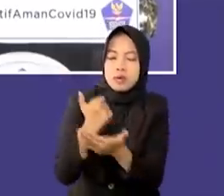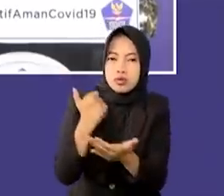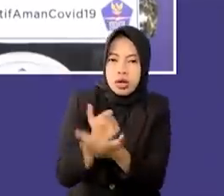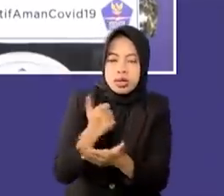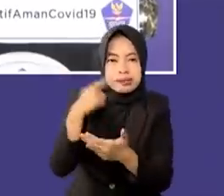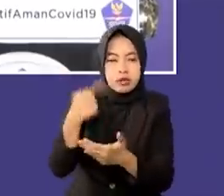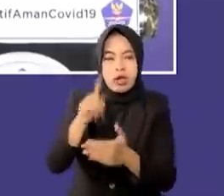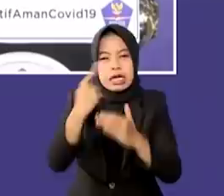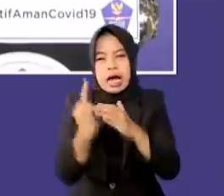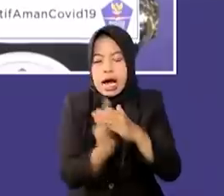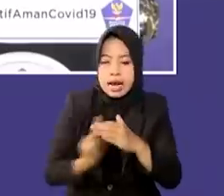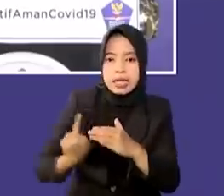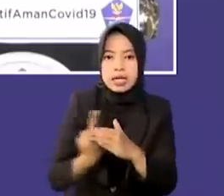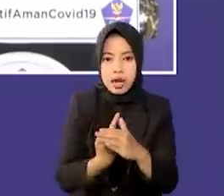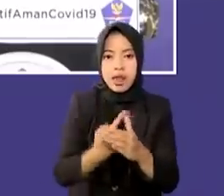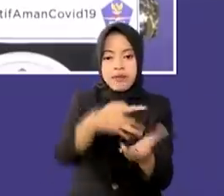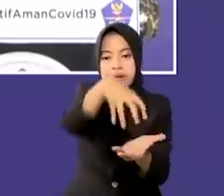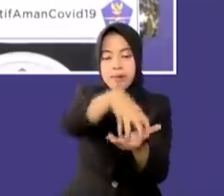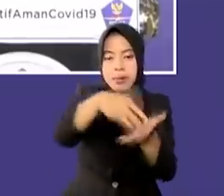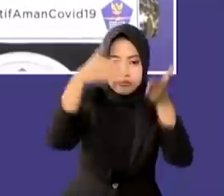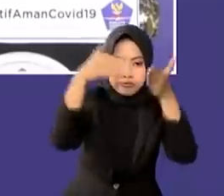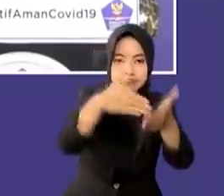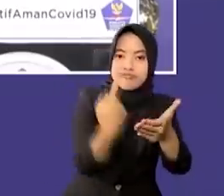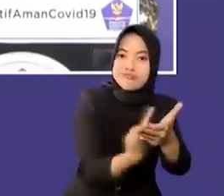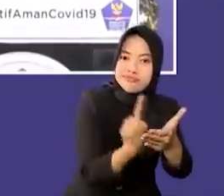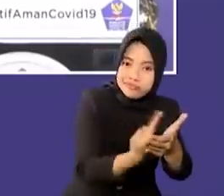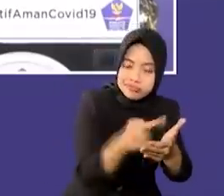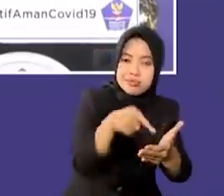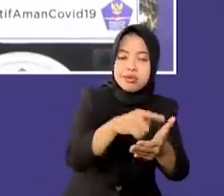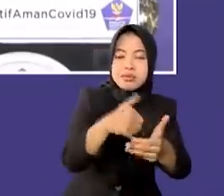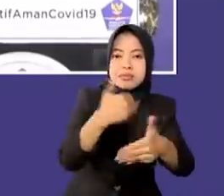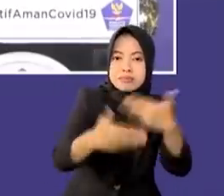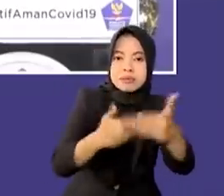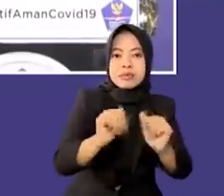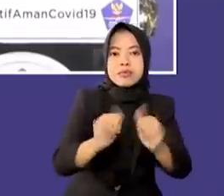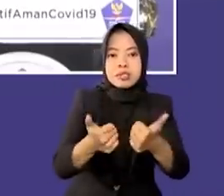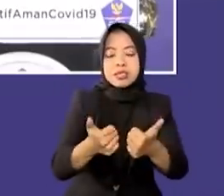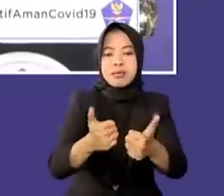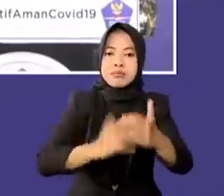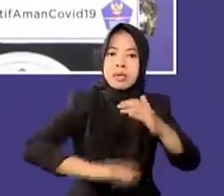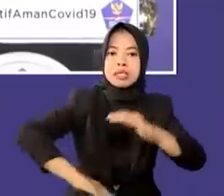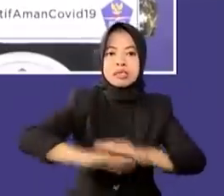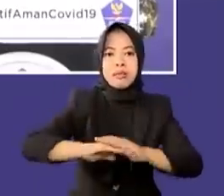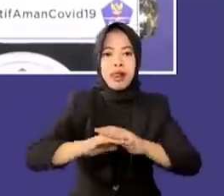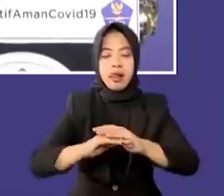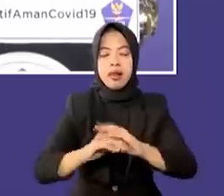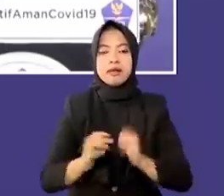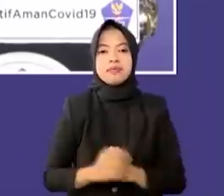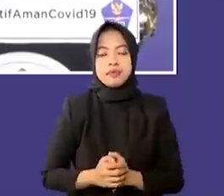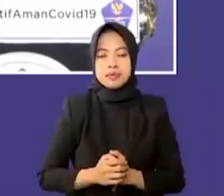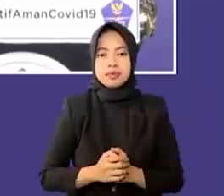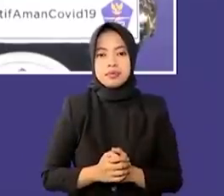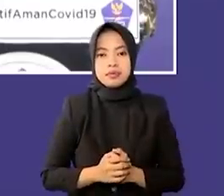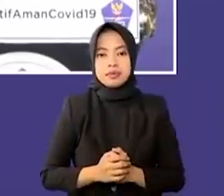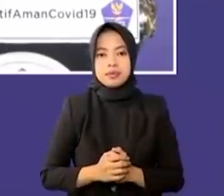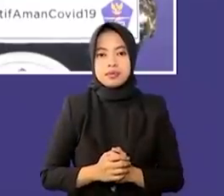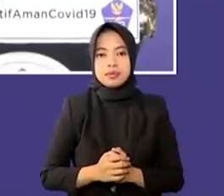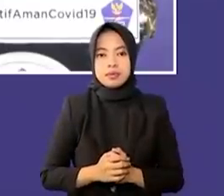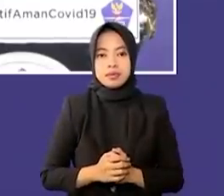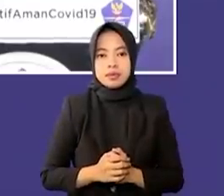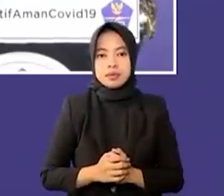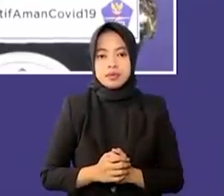pelaksanaan karantina kewilayahan bisa dijalankan secara maksimal tentunya